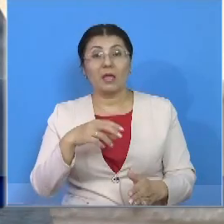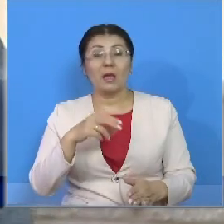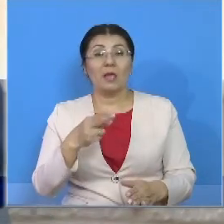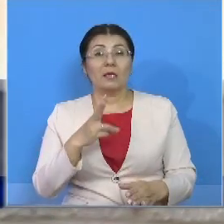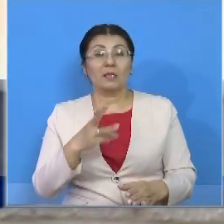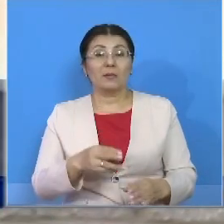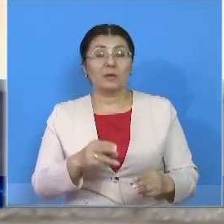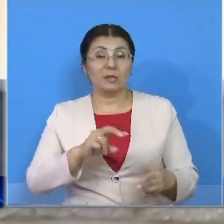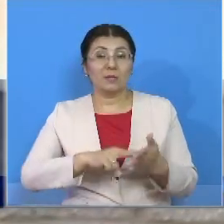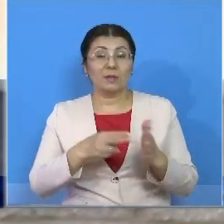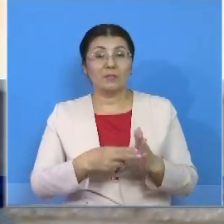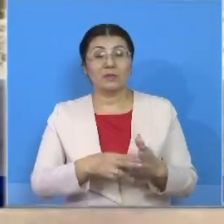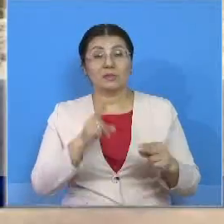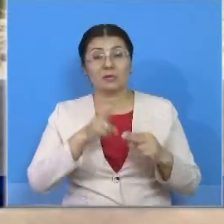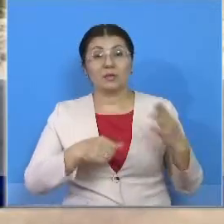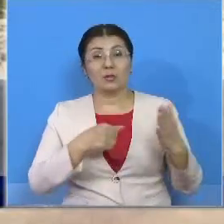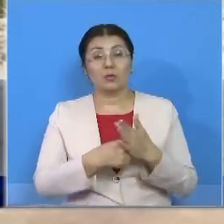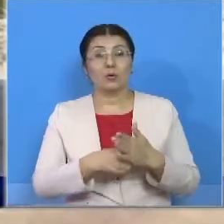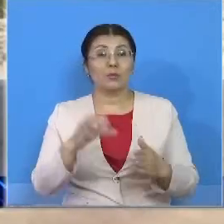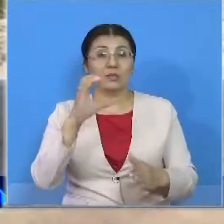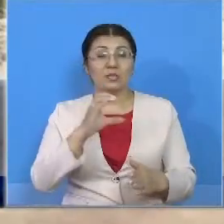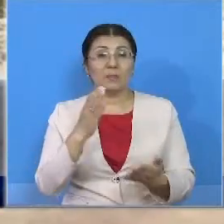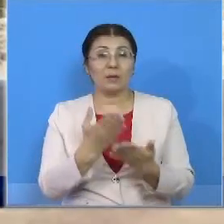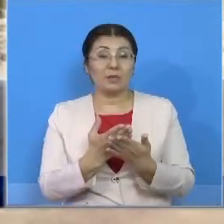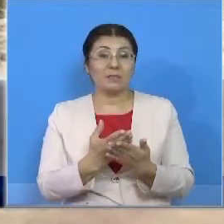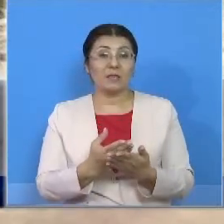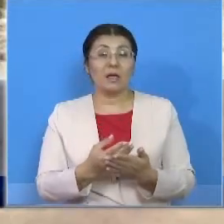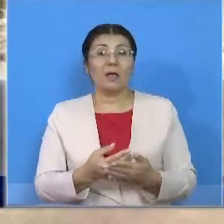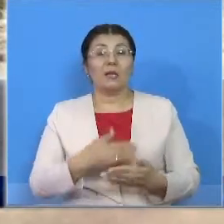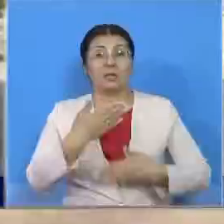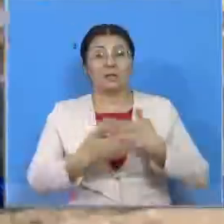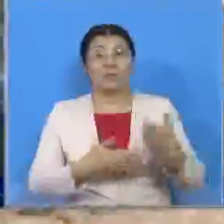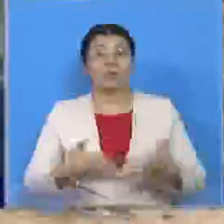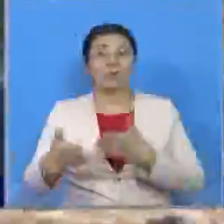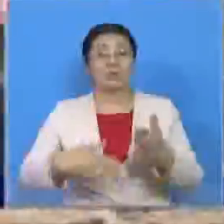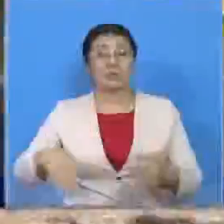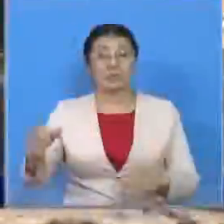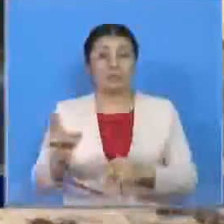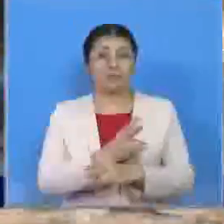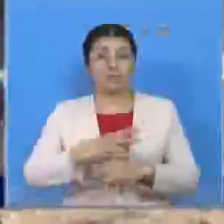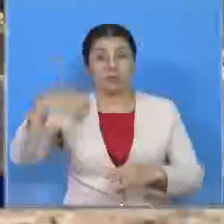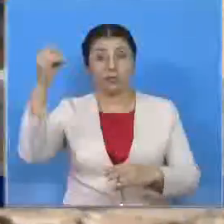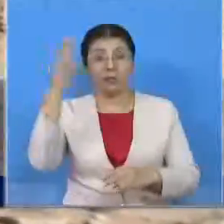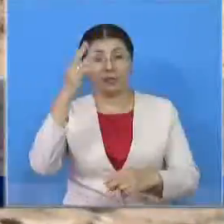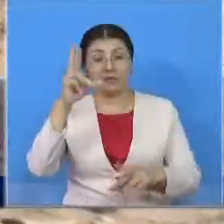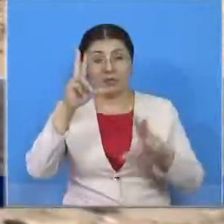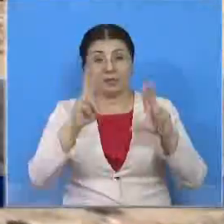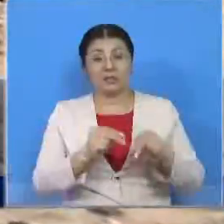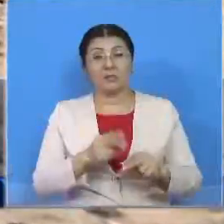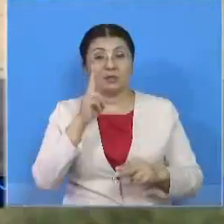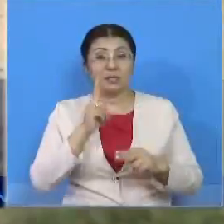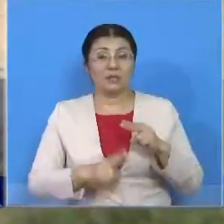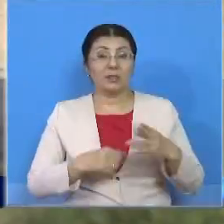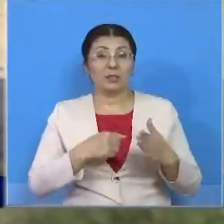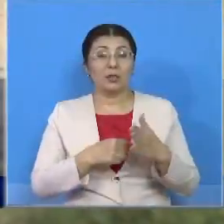планируем завершить до конца сентября. Кроме того, работы по прокладке пешехода и ночному освещению обещают завершить до конца года.